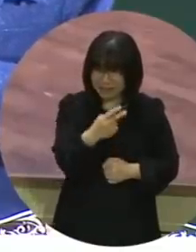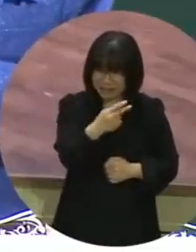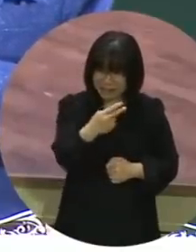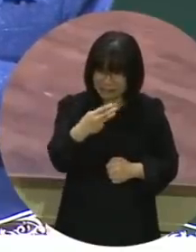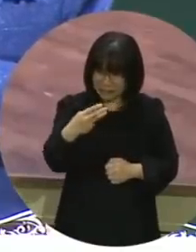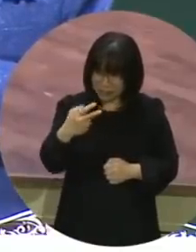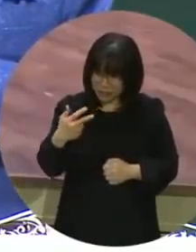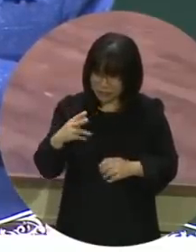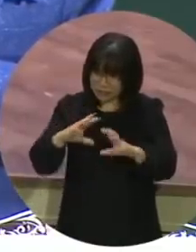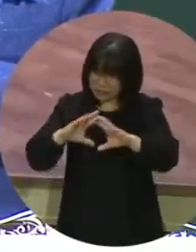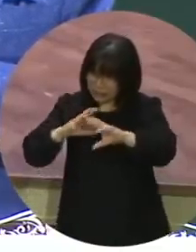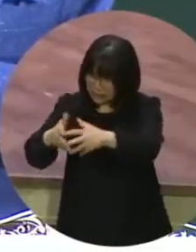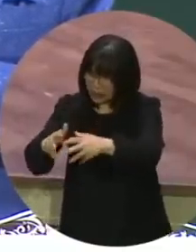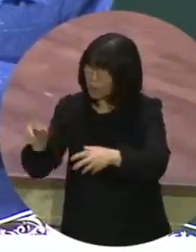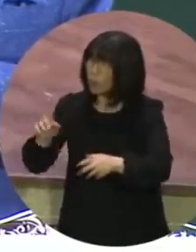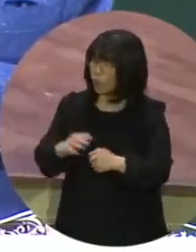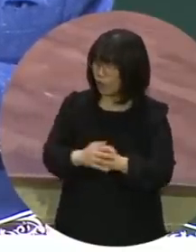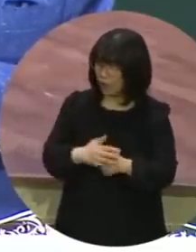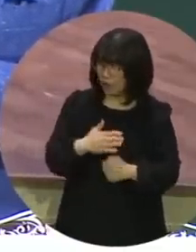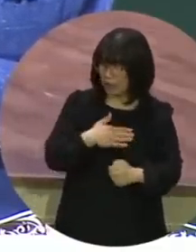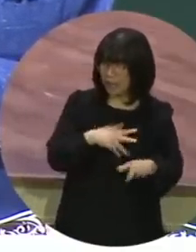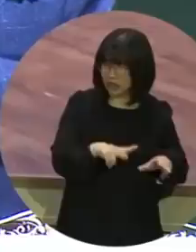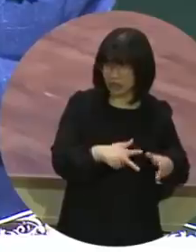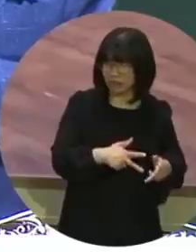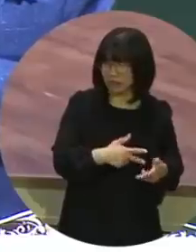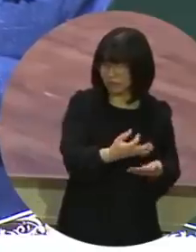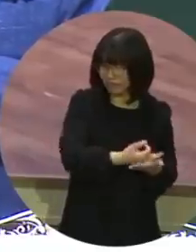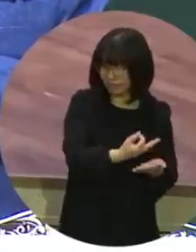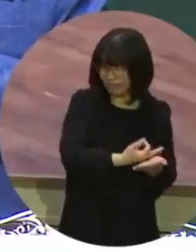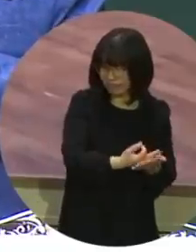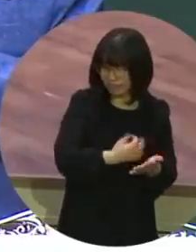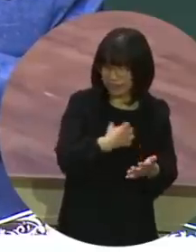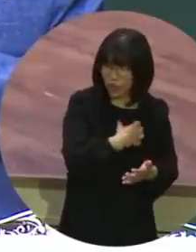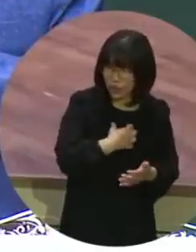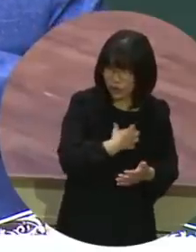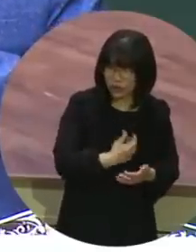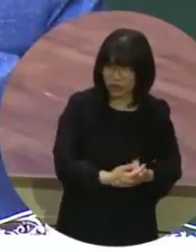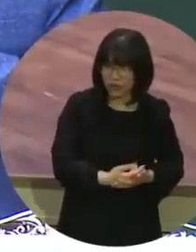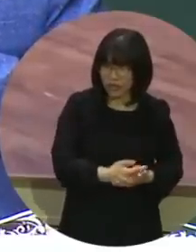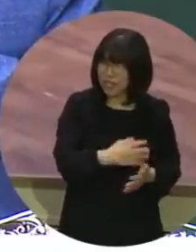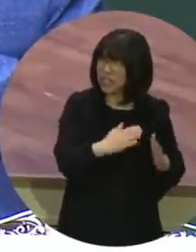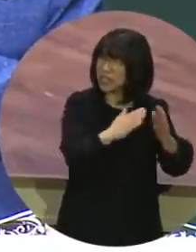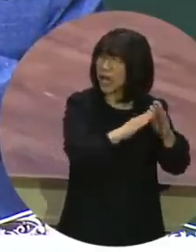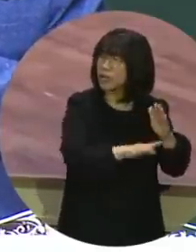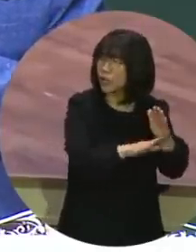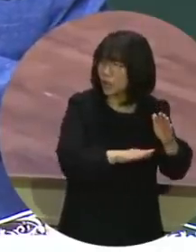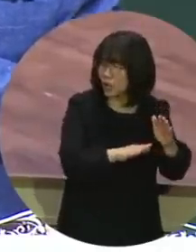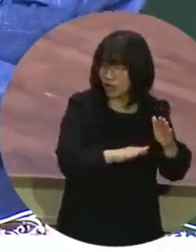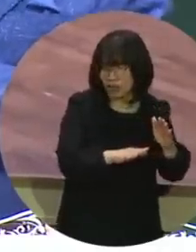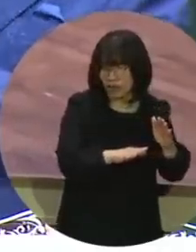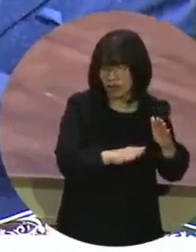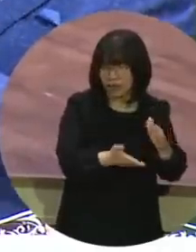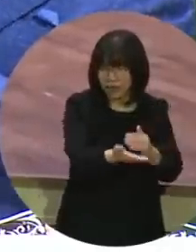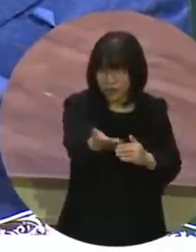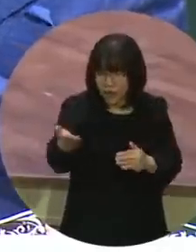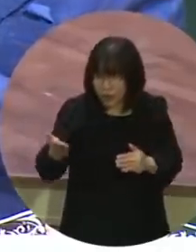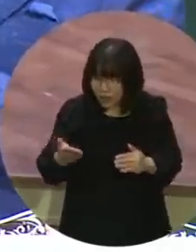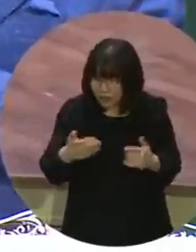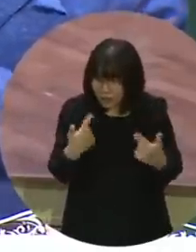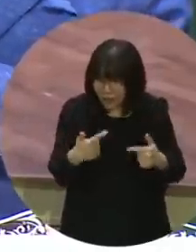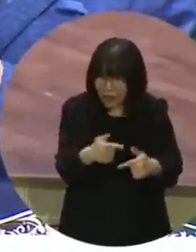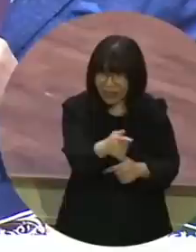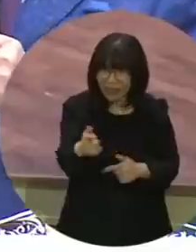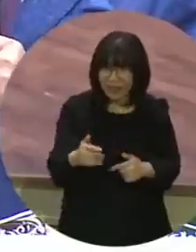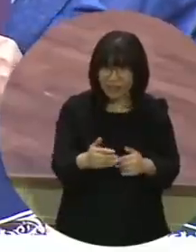가지고 새끼 밥 먹는 거 걱정이 하고 맨날 눈만 뜨면 돈돈돈 하는 세상 서론 인생 살면서 이 본론의